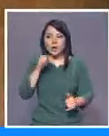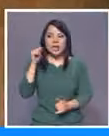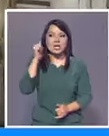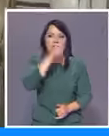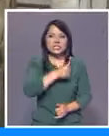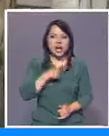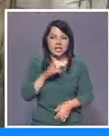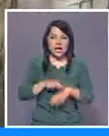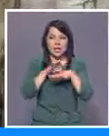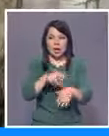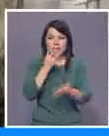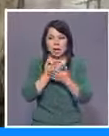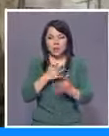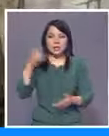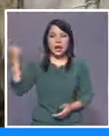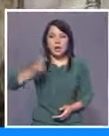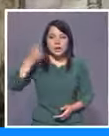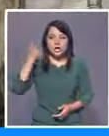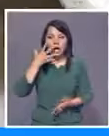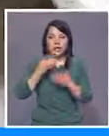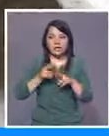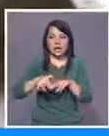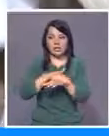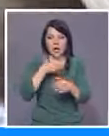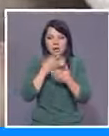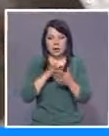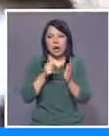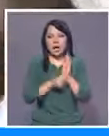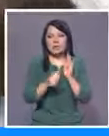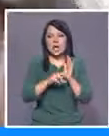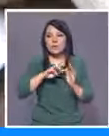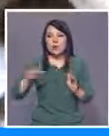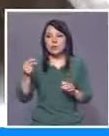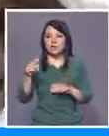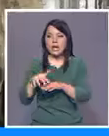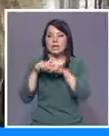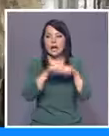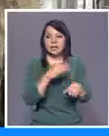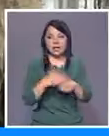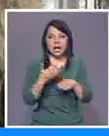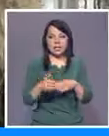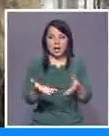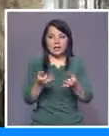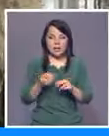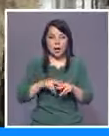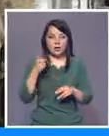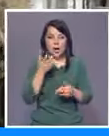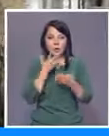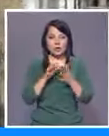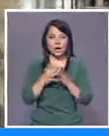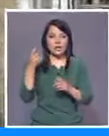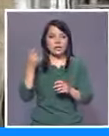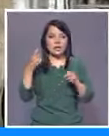соңында жеткізілген. Ол үшін қожалық иесі ырыс бағдарламасы бойынша 60 миллион теңге несие алды. Бұл қаржы 100 құнажын, ауыл